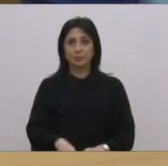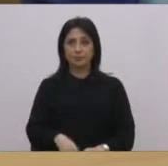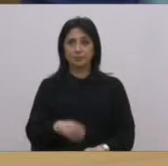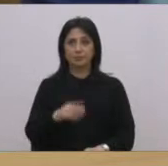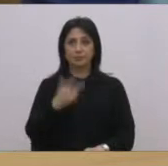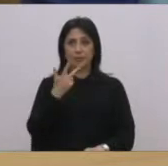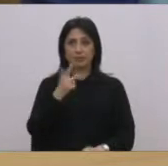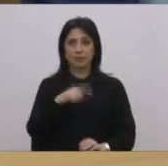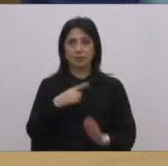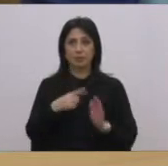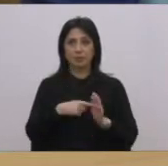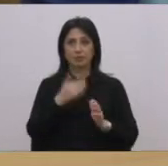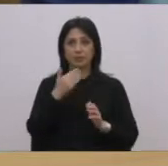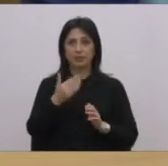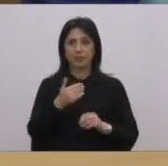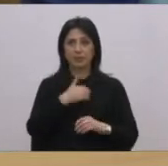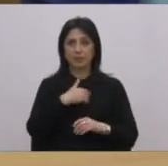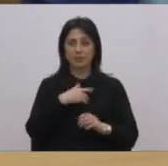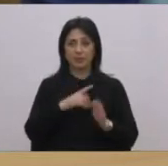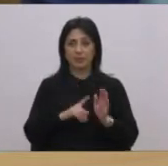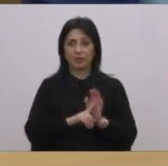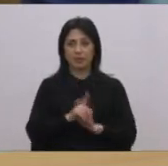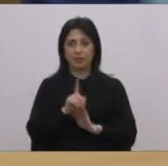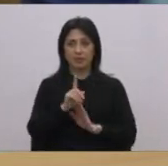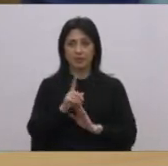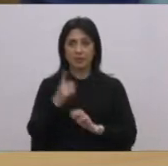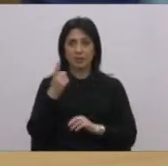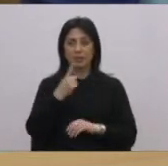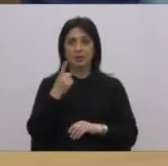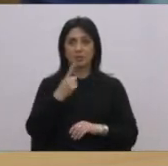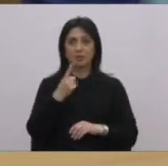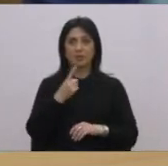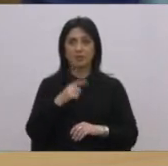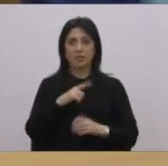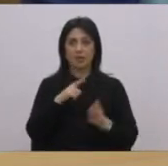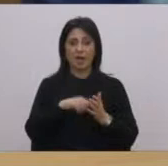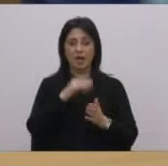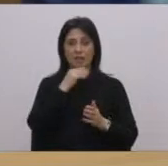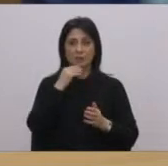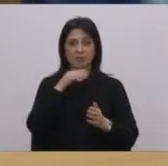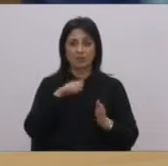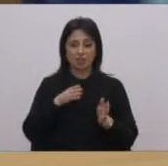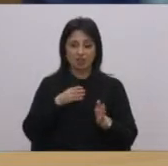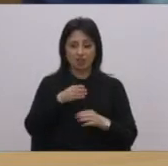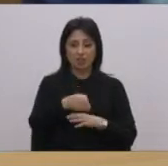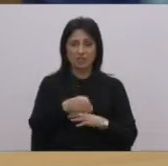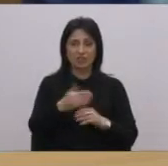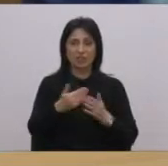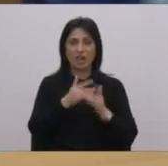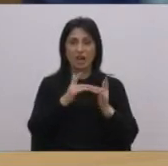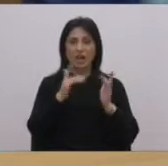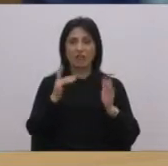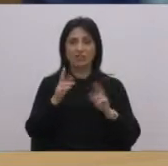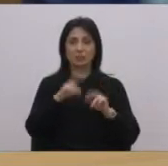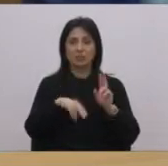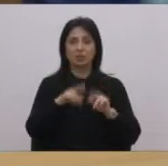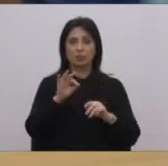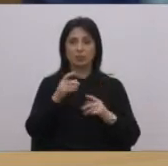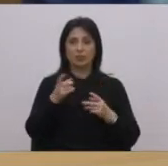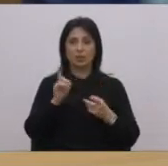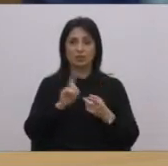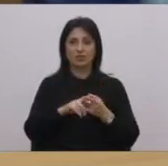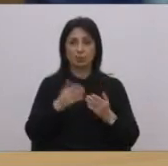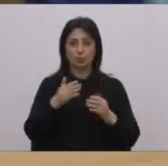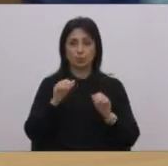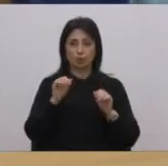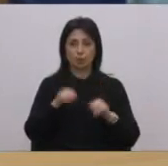სამი შეკითხვა მექნება თქვენთან. მინდა დავიწყო პირველი ქალაქ ცხეთაში შესასვლელი ახალი ხიდის მშენებლობასთან დაკავშირებით,